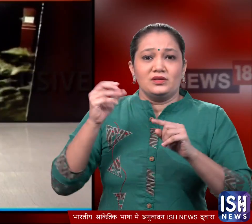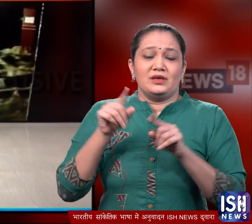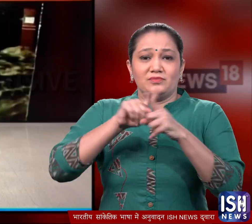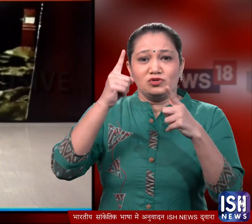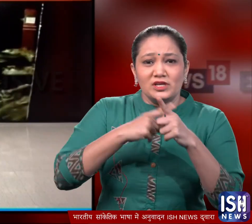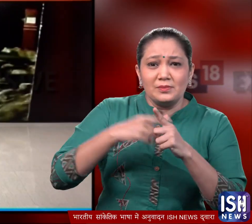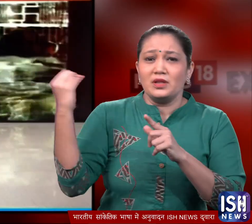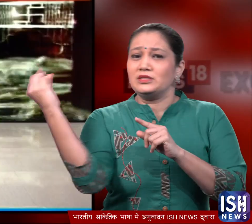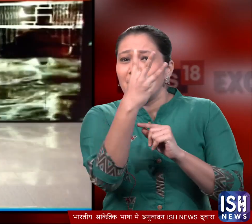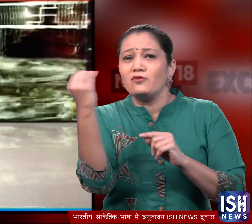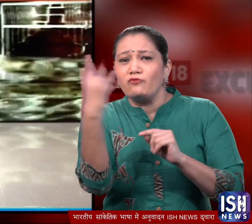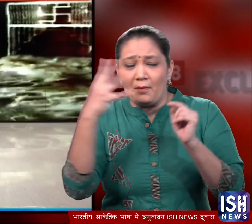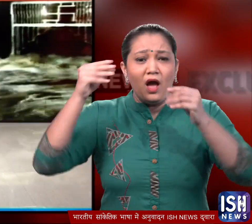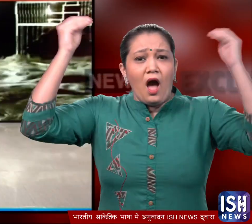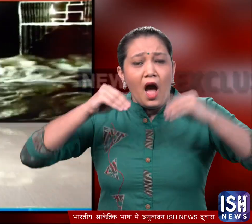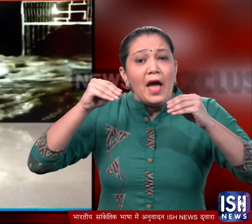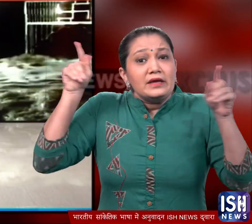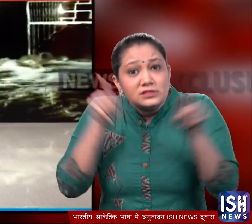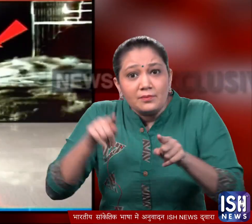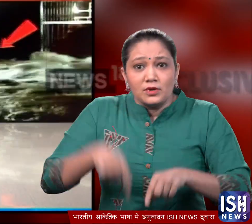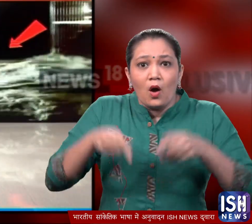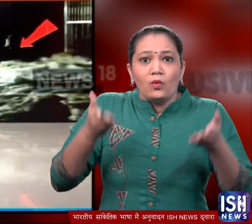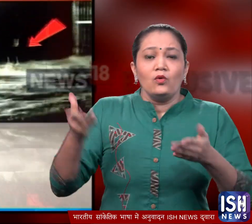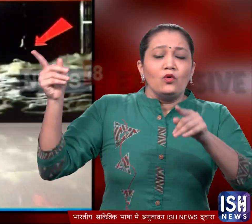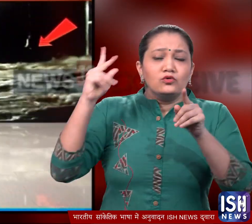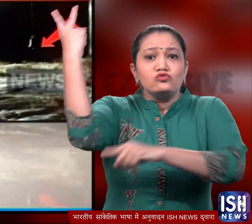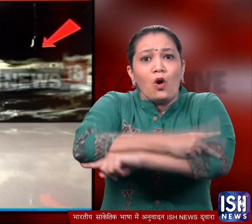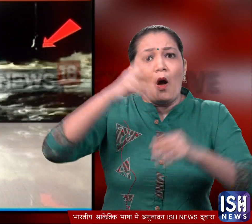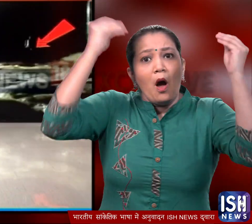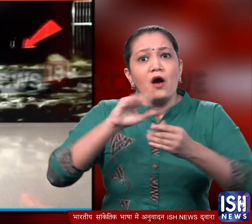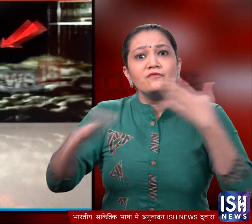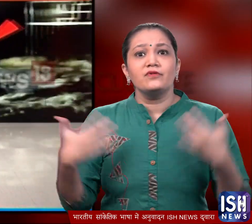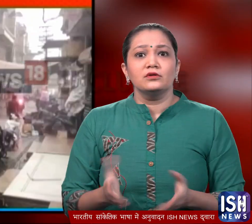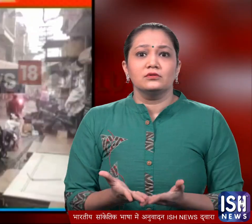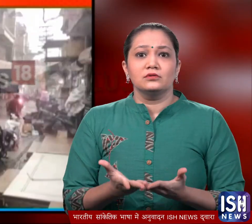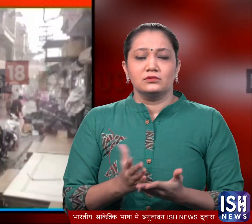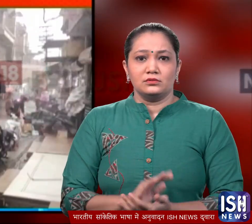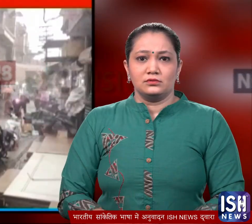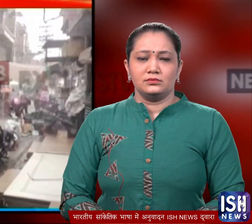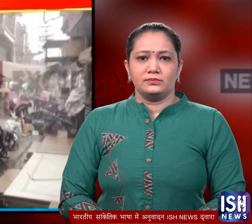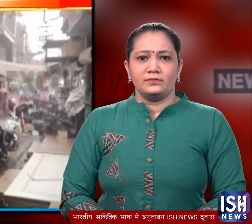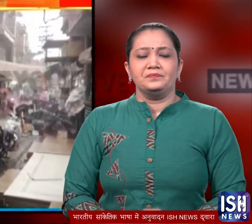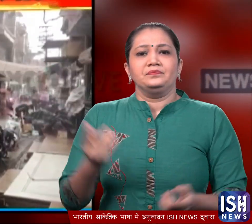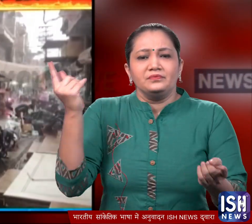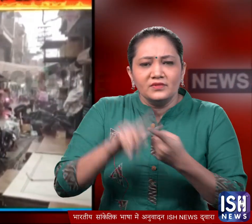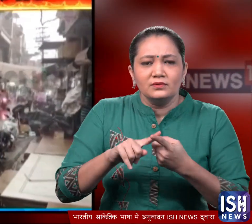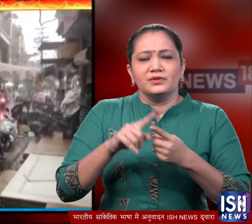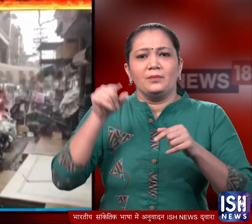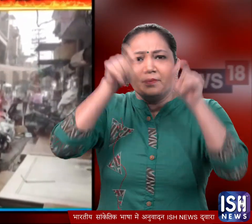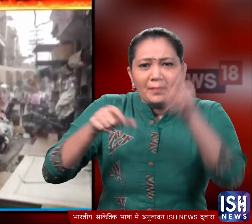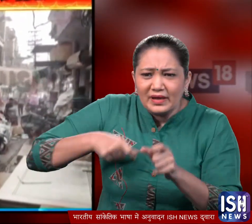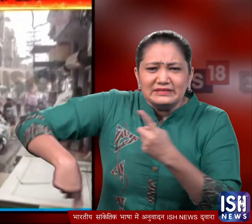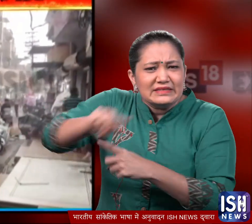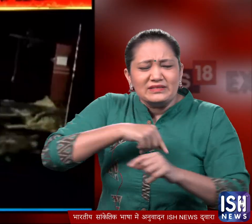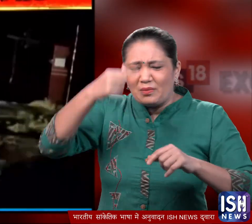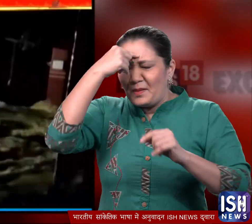साल जैसलमेर में पूरे मानसून के दौरान होती है, उतनी बारिश तो वहां केवल 2 दिन में ही हो चुकी है, जिसकी वजह से लोगों की